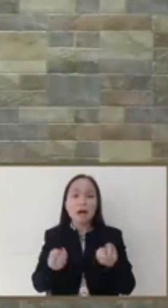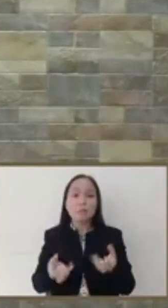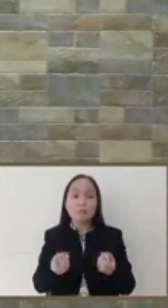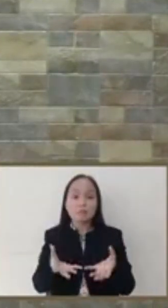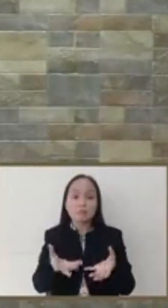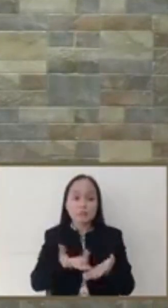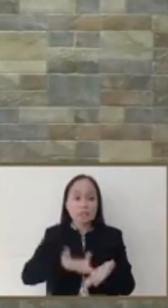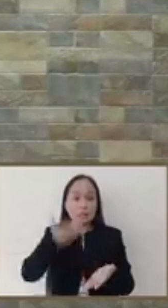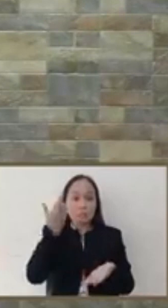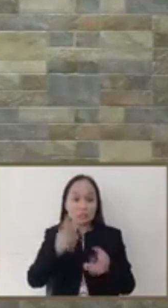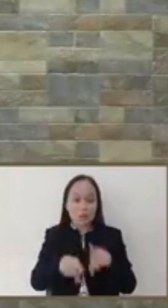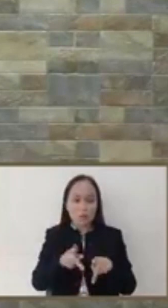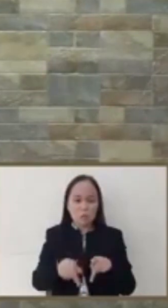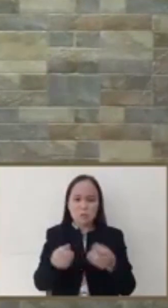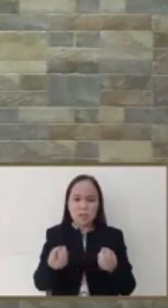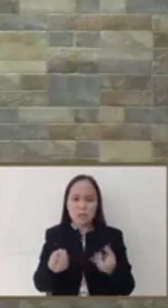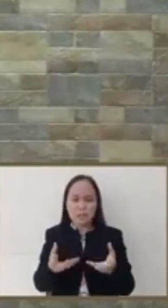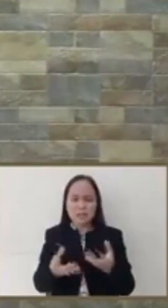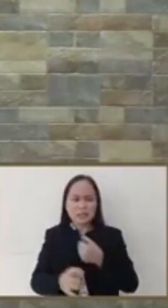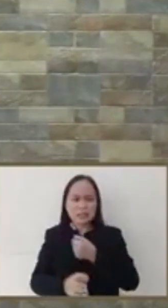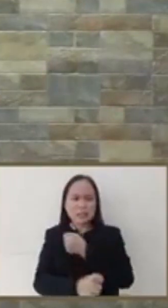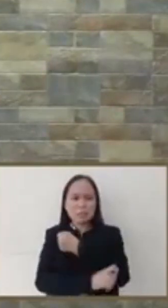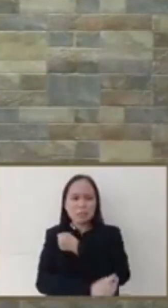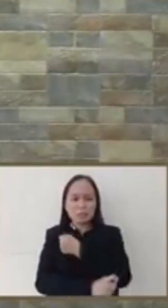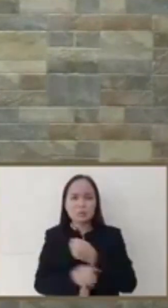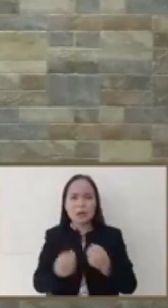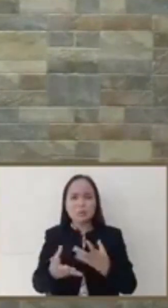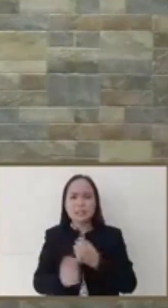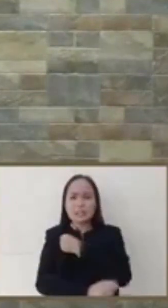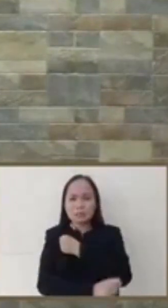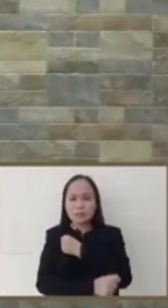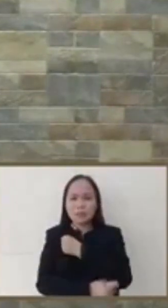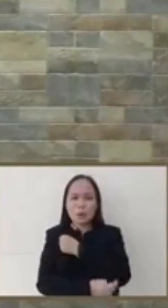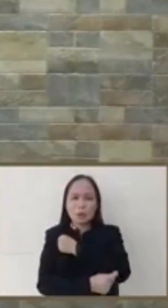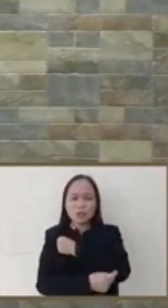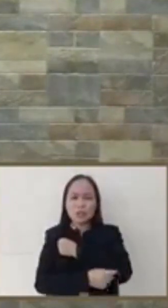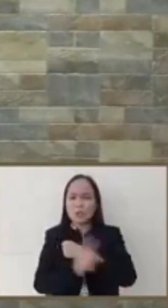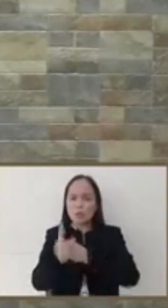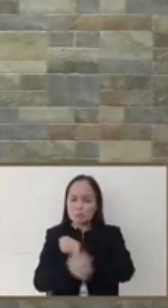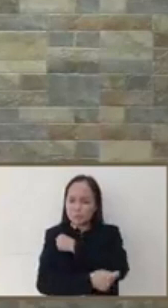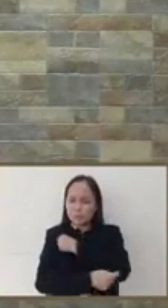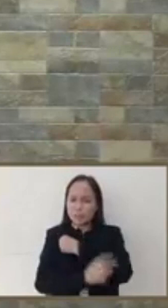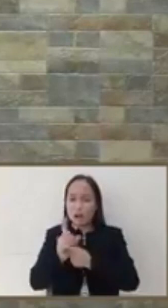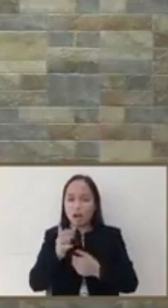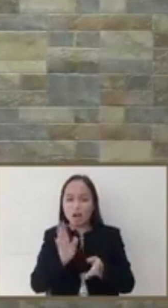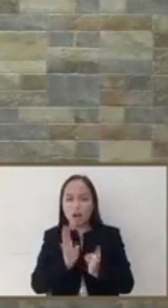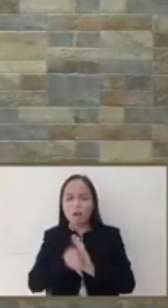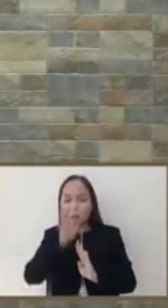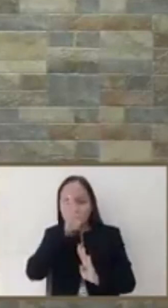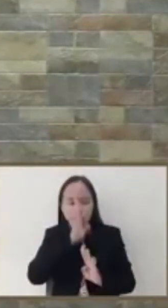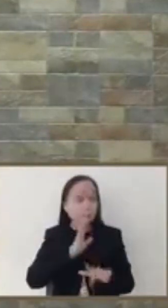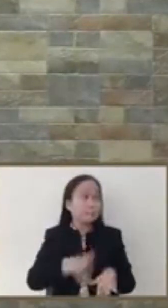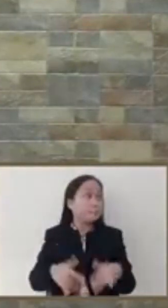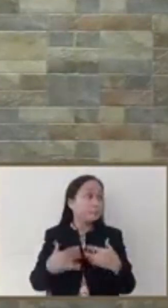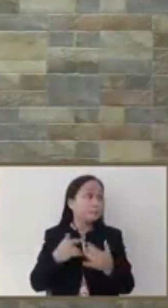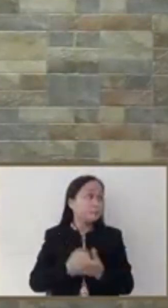grabbing temptation. See, ano kalang temptation, mga kapatid? Ang temptation ay masira yung kalang buhay. You see that? So yan po ang